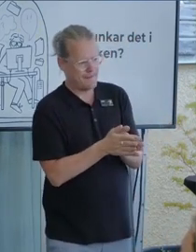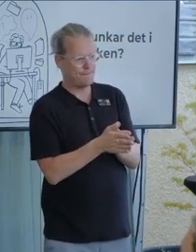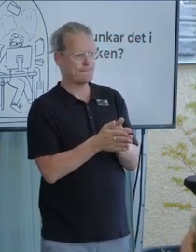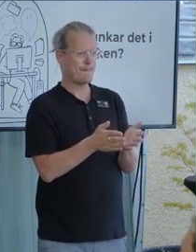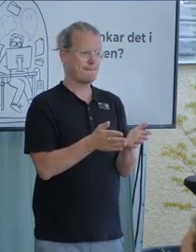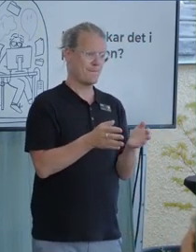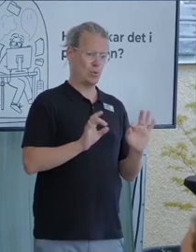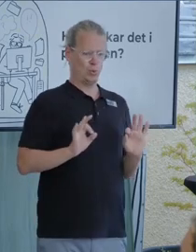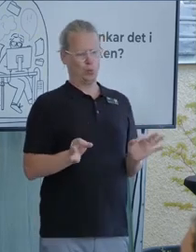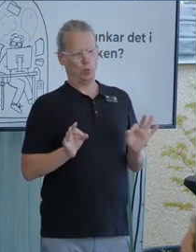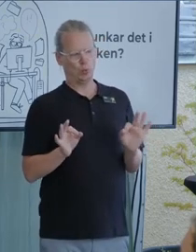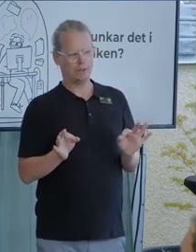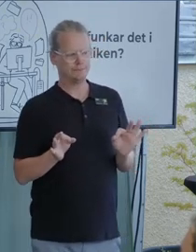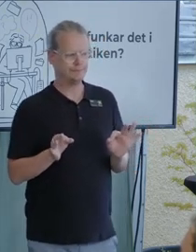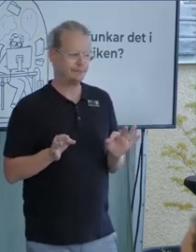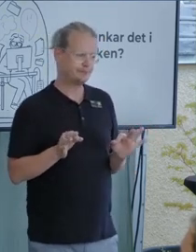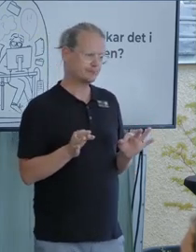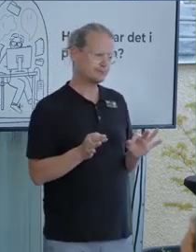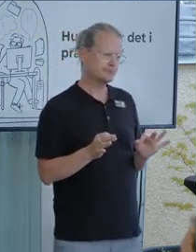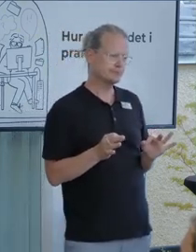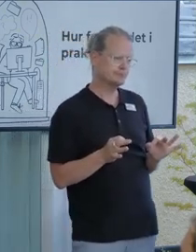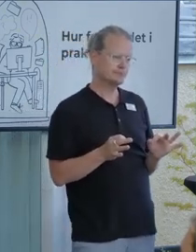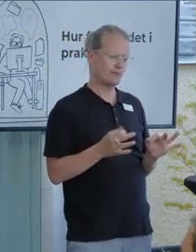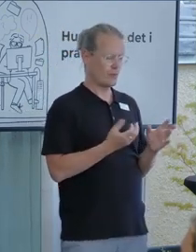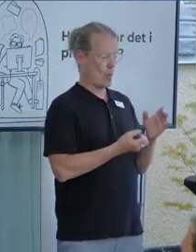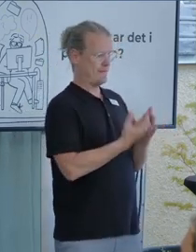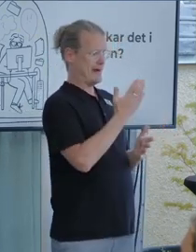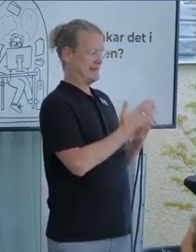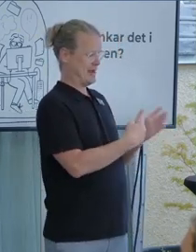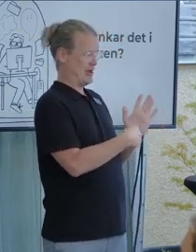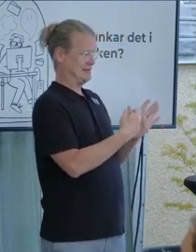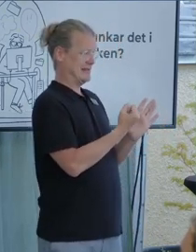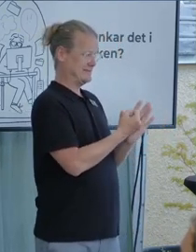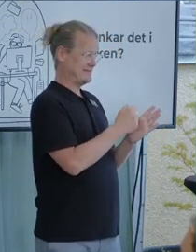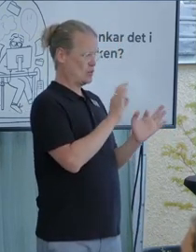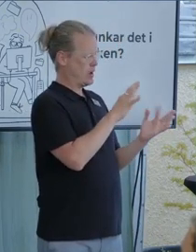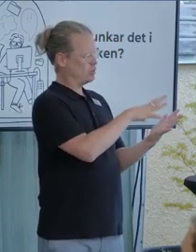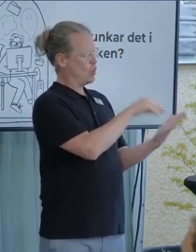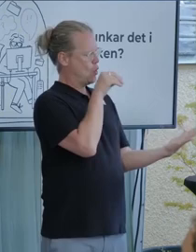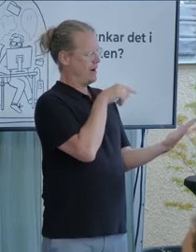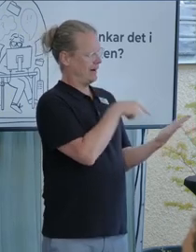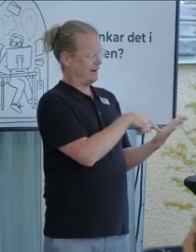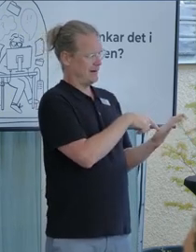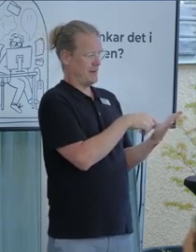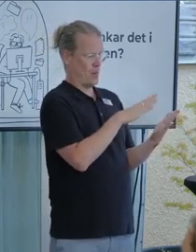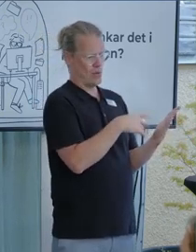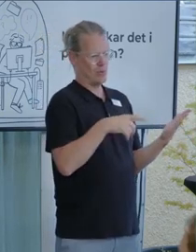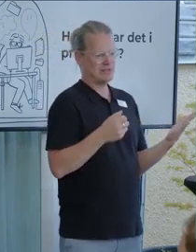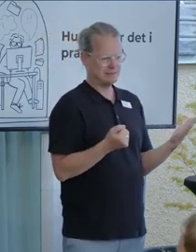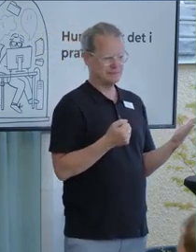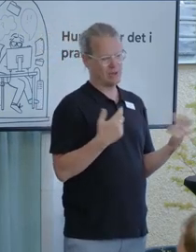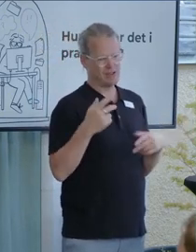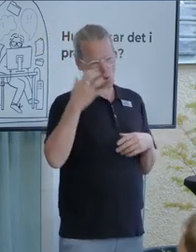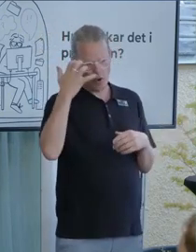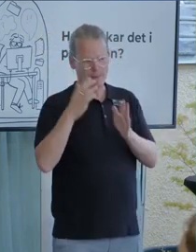har, hur det nya direktivet har tolkats i Sverige, bland annat av Kungliga bibliotekets jurister då, till